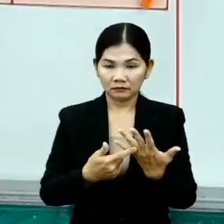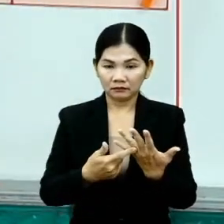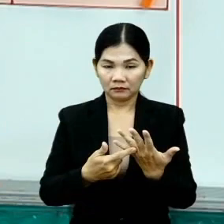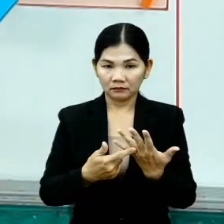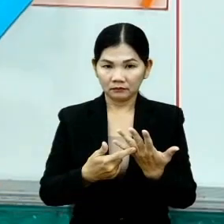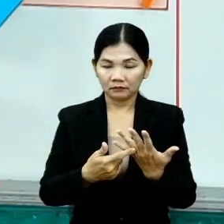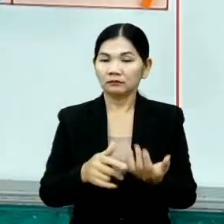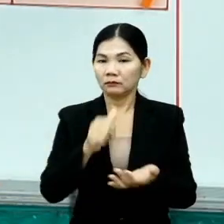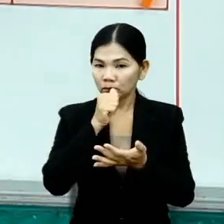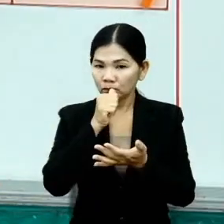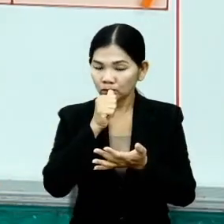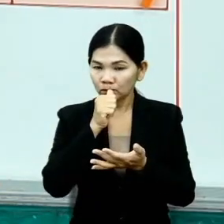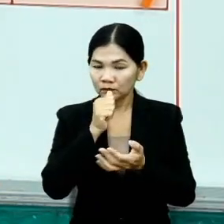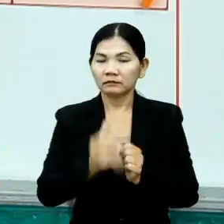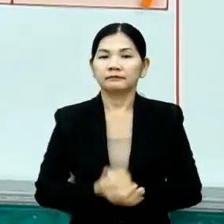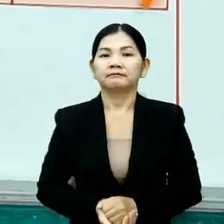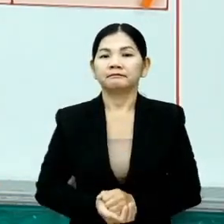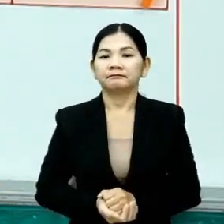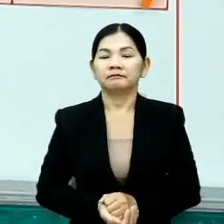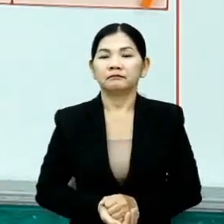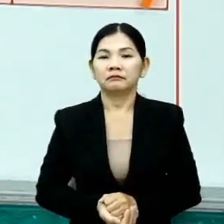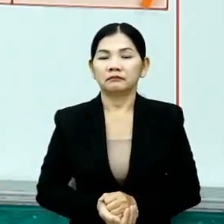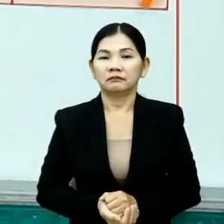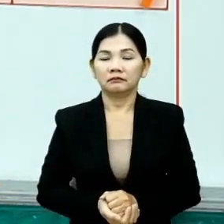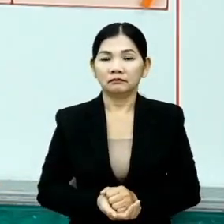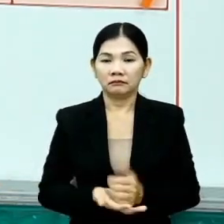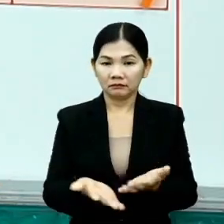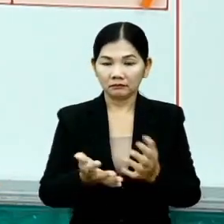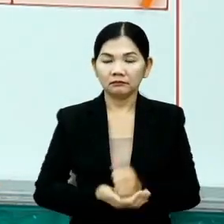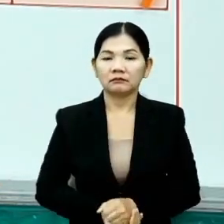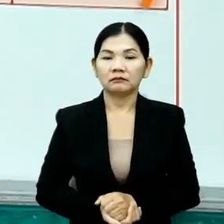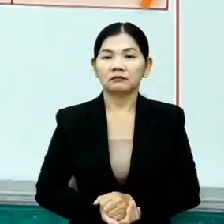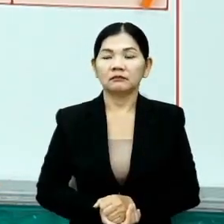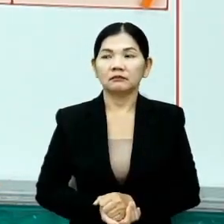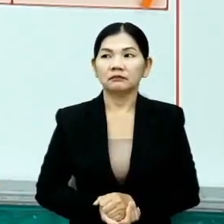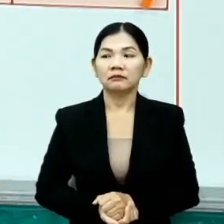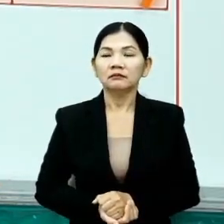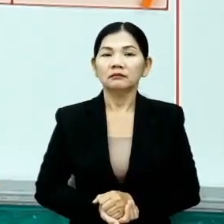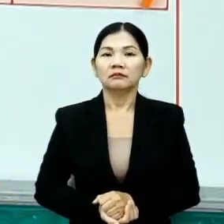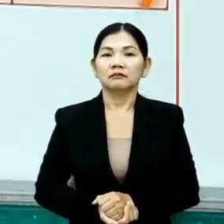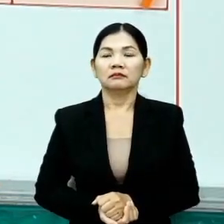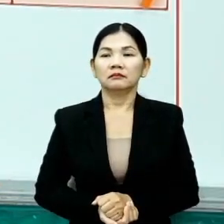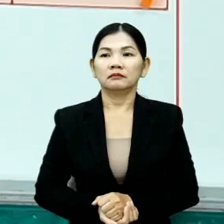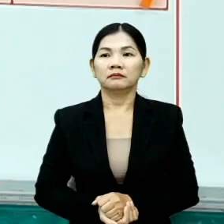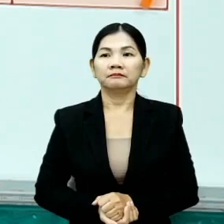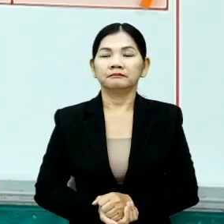áo bảy chài là chuộc hàng cám cốn